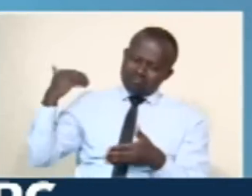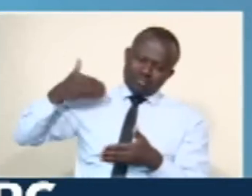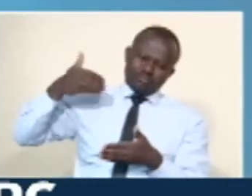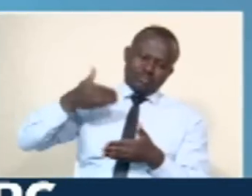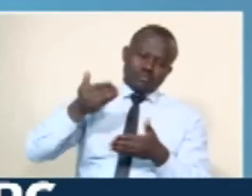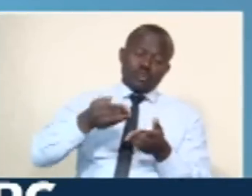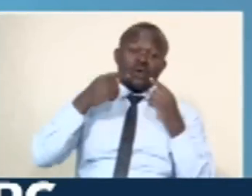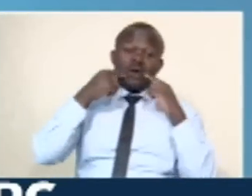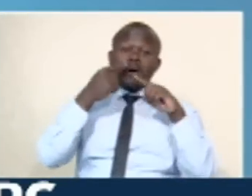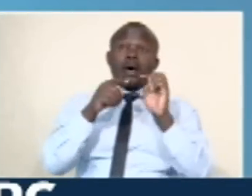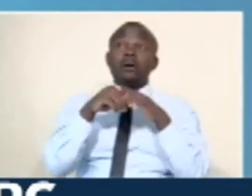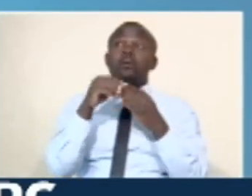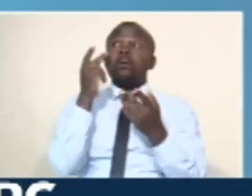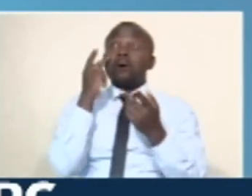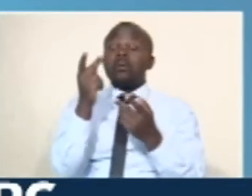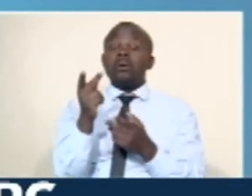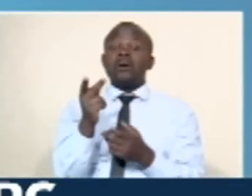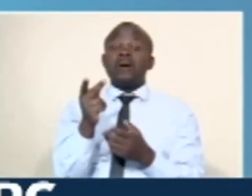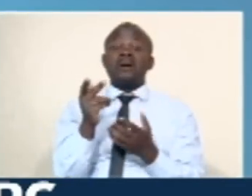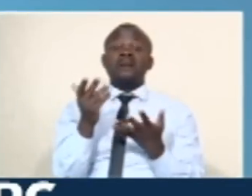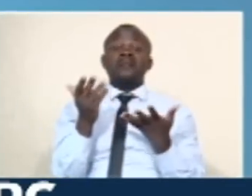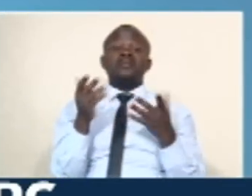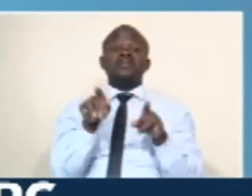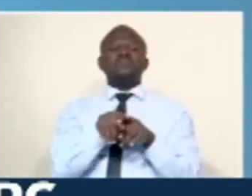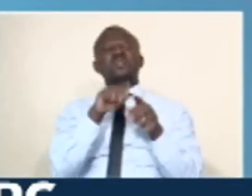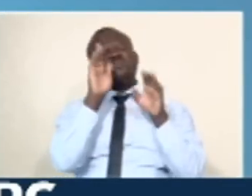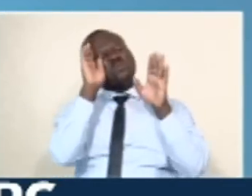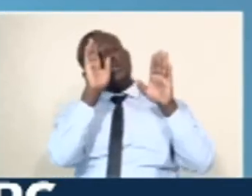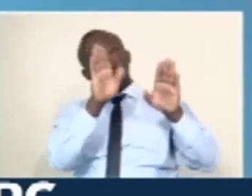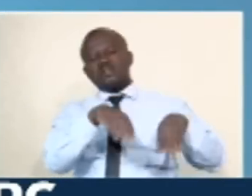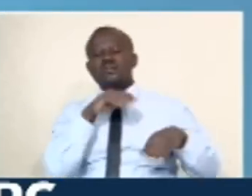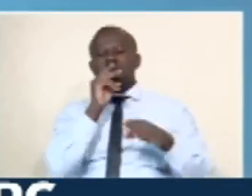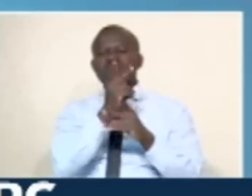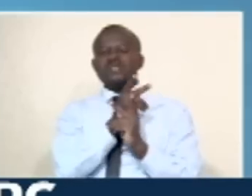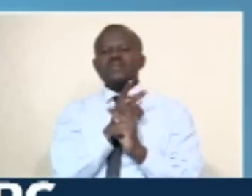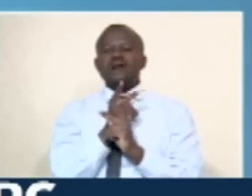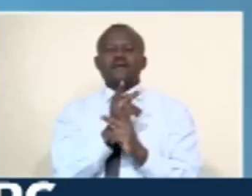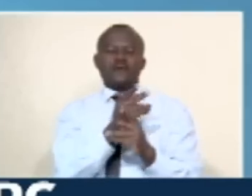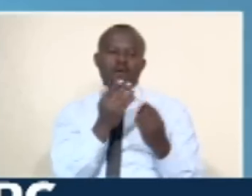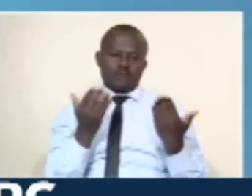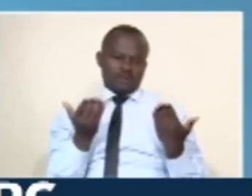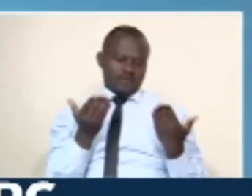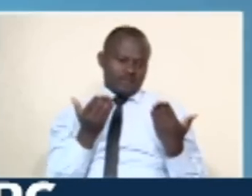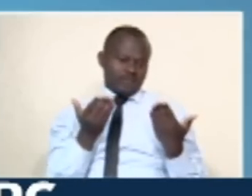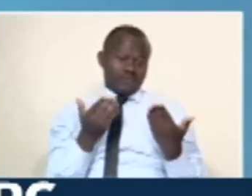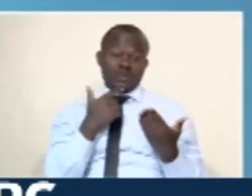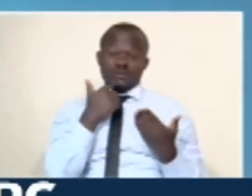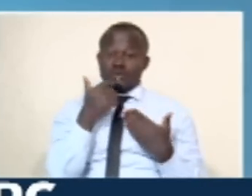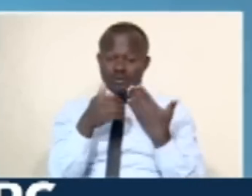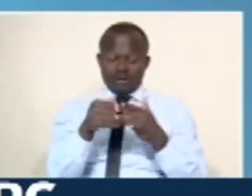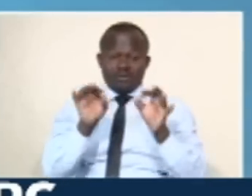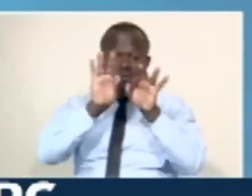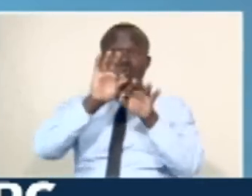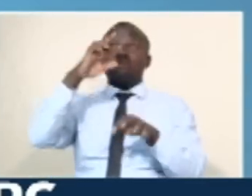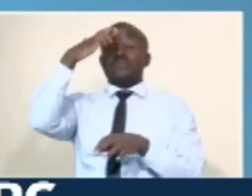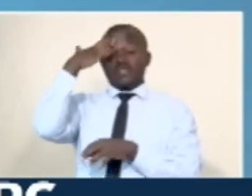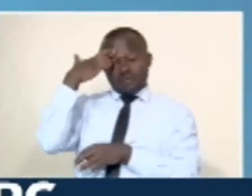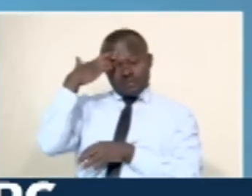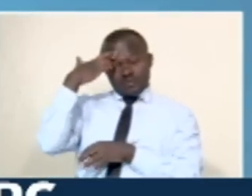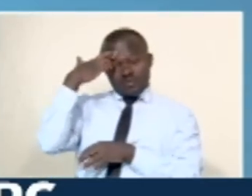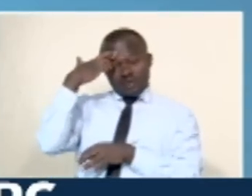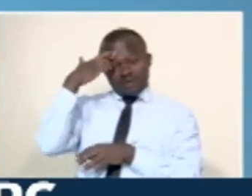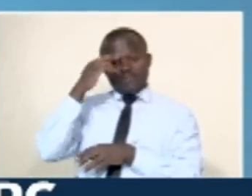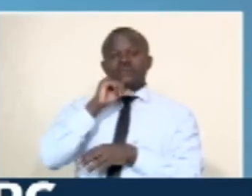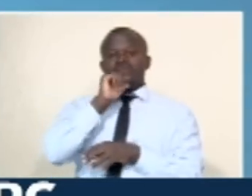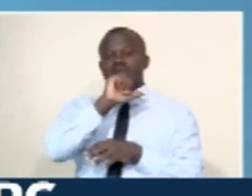ariko rukabona ntenge kuvuga ngo bisa n'ibyirengagizwa, ahubwo rukabona byirengagizwa. Ni ngombwa rero ko byibutswa, nta